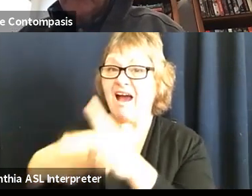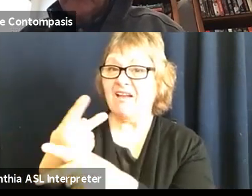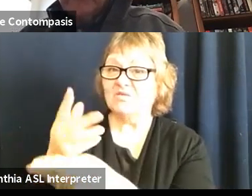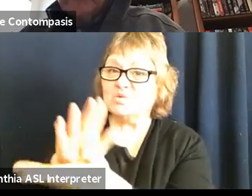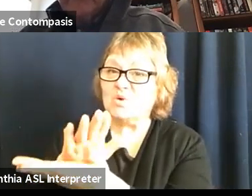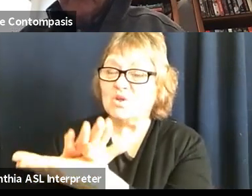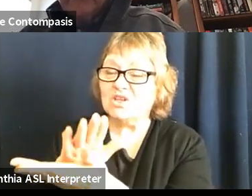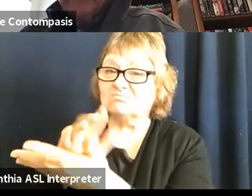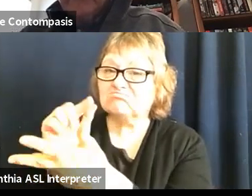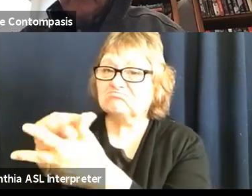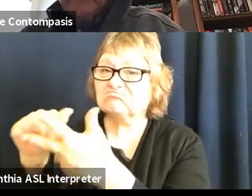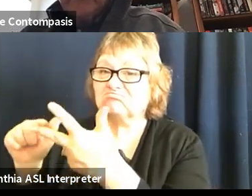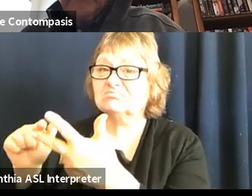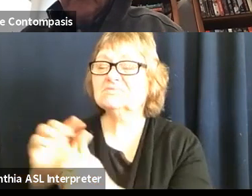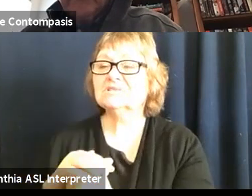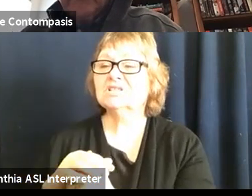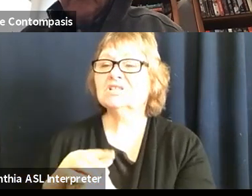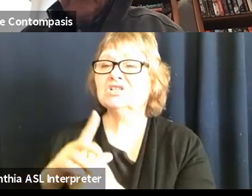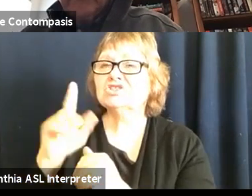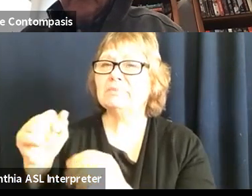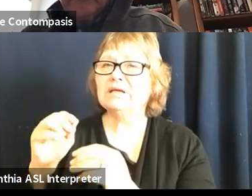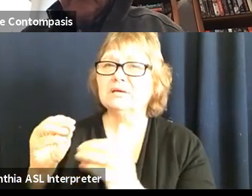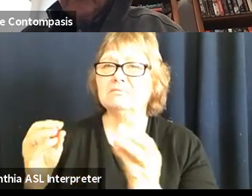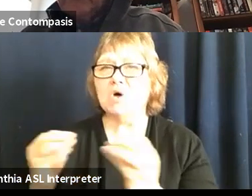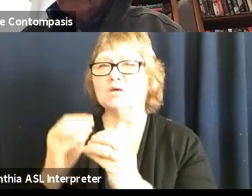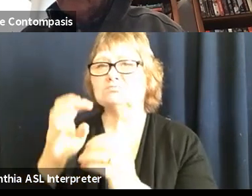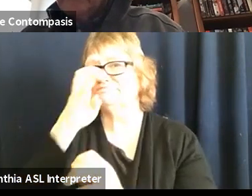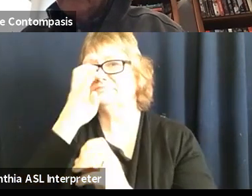应该系更加加强。 Should be even stronger.